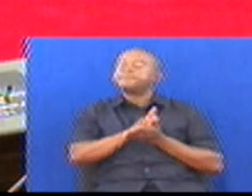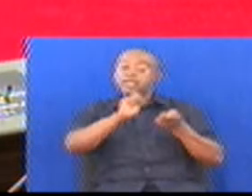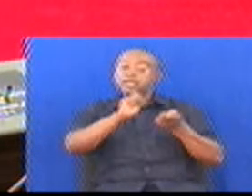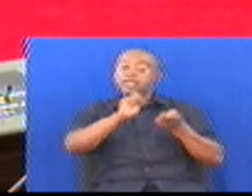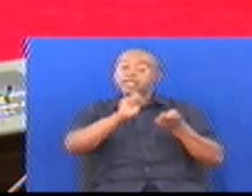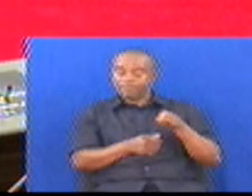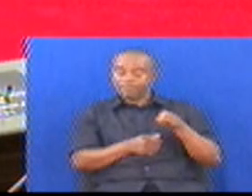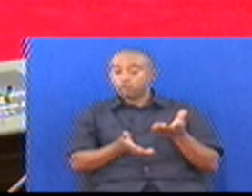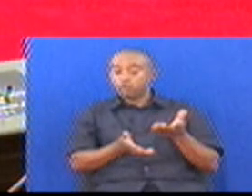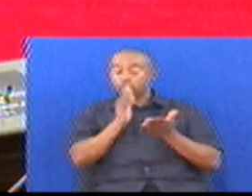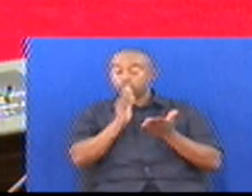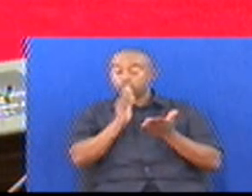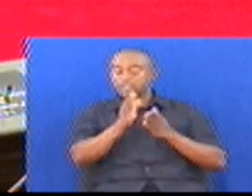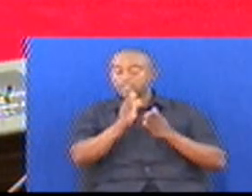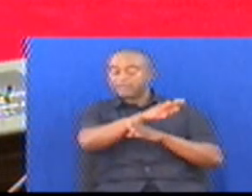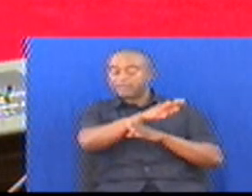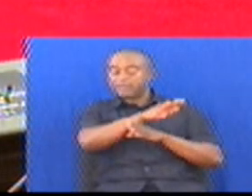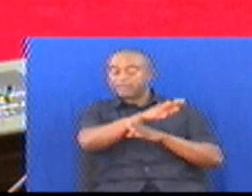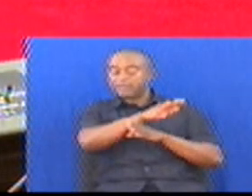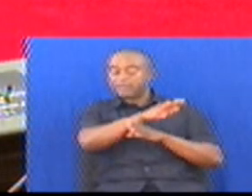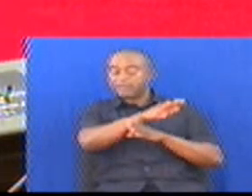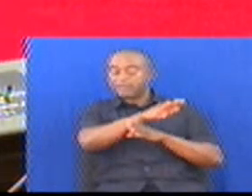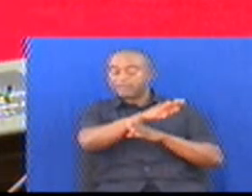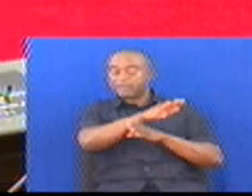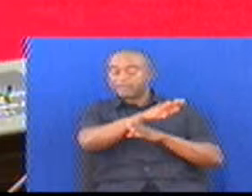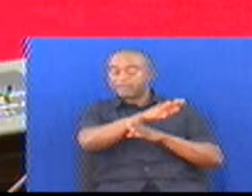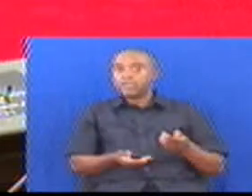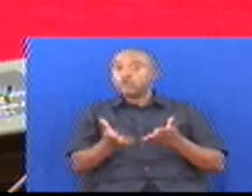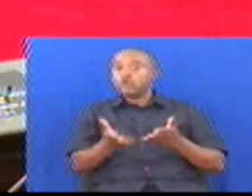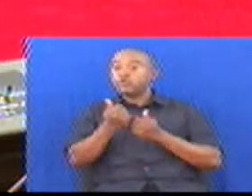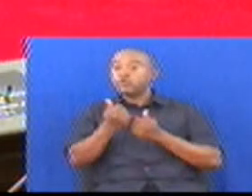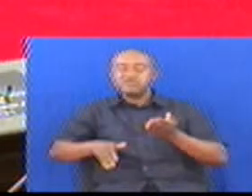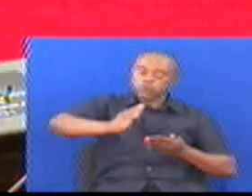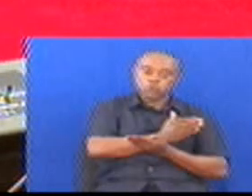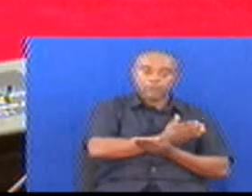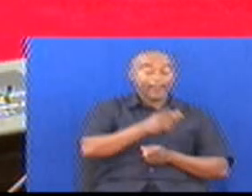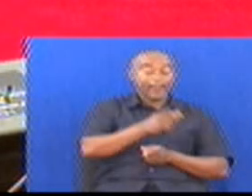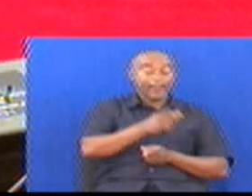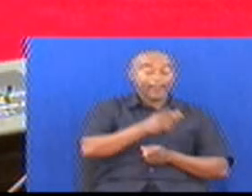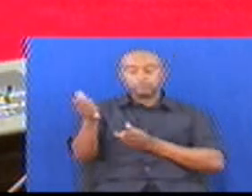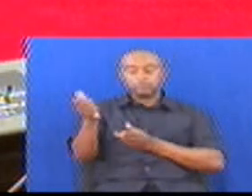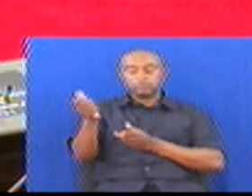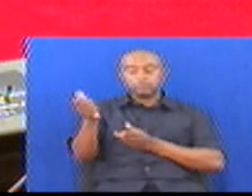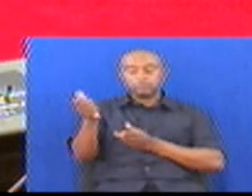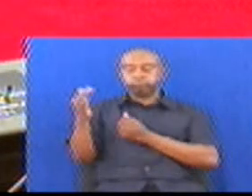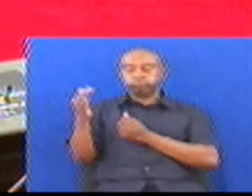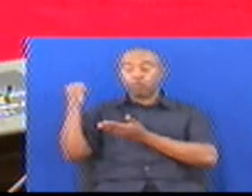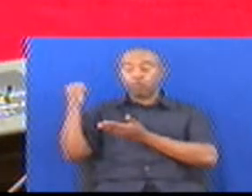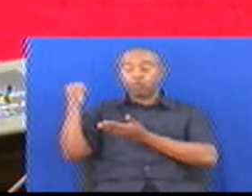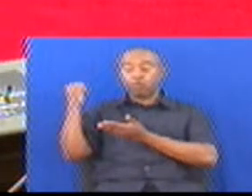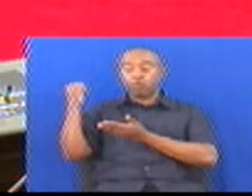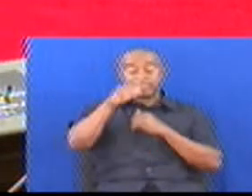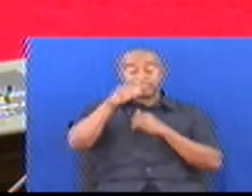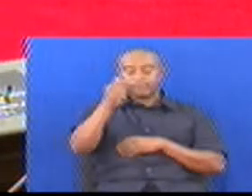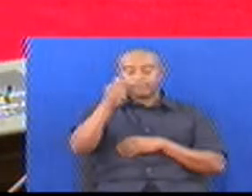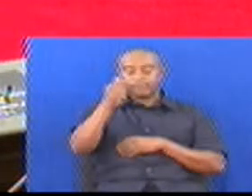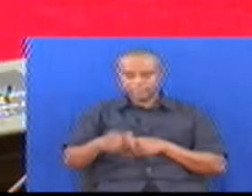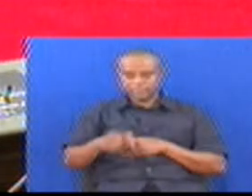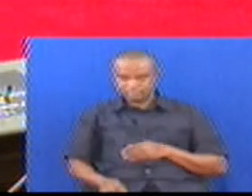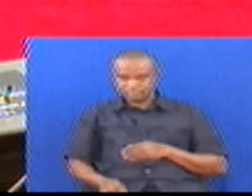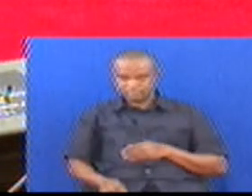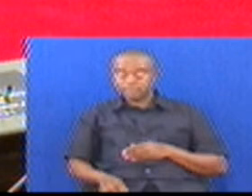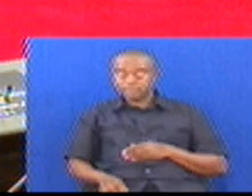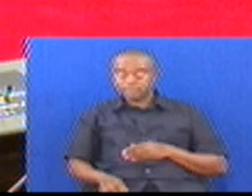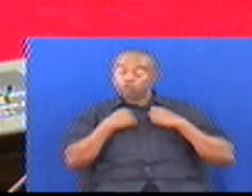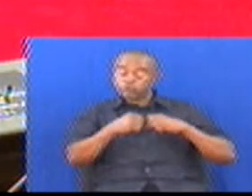business environment, kwa lengo la kuhakikisha vikwazo na kero mbalimbali za uwekezaji zaidi nchini. Utekelezaji wa